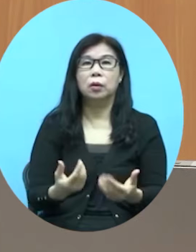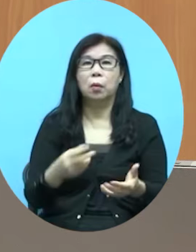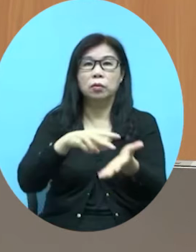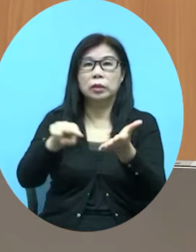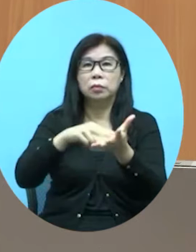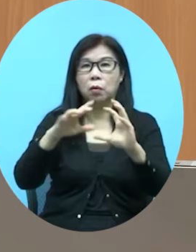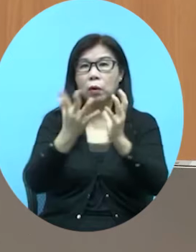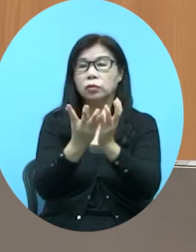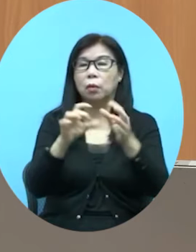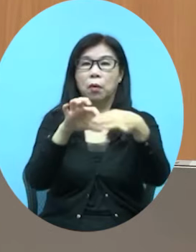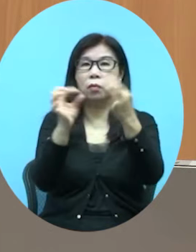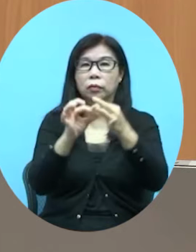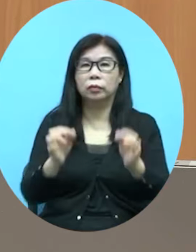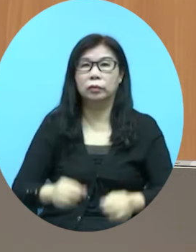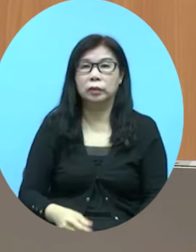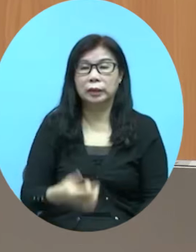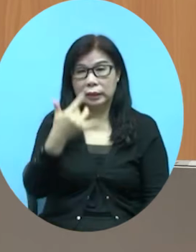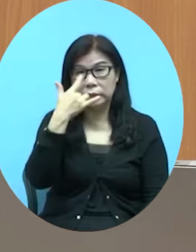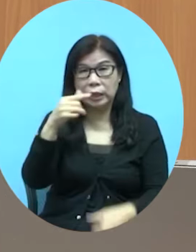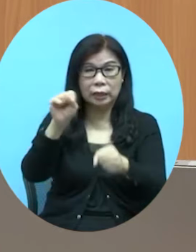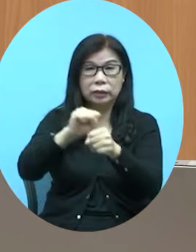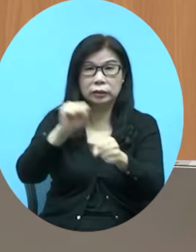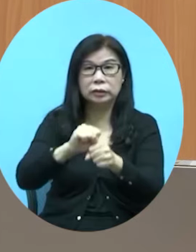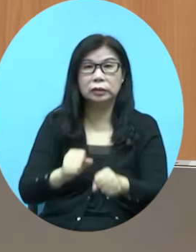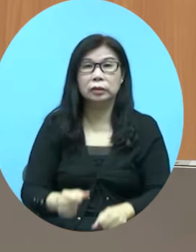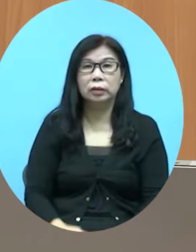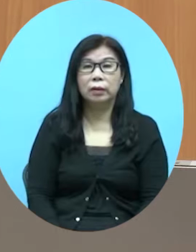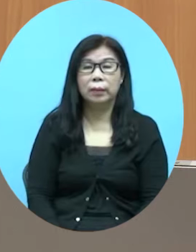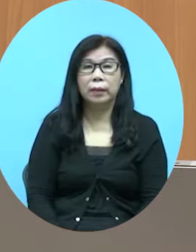是刚才说你刚他刚刚身家都5691是什么